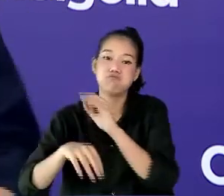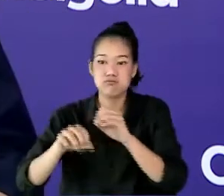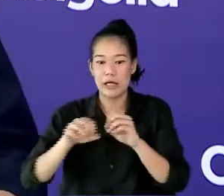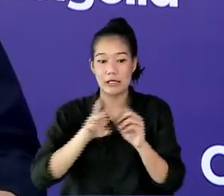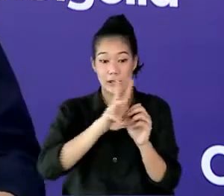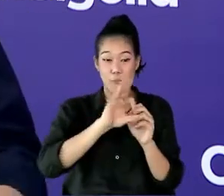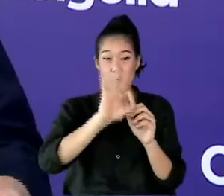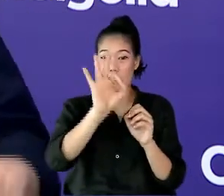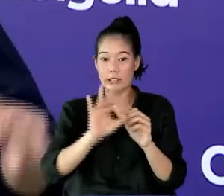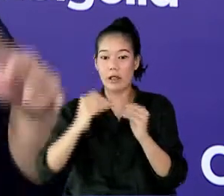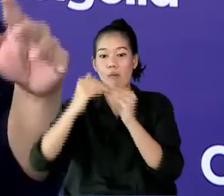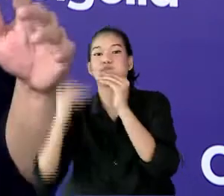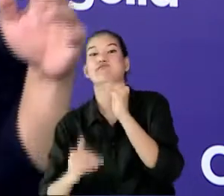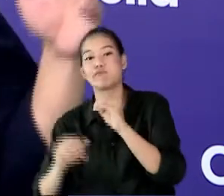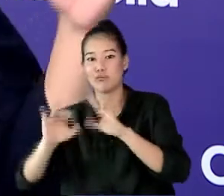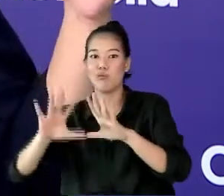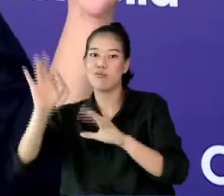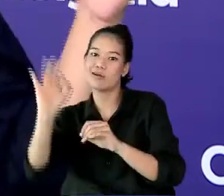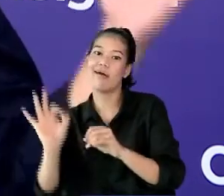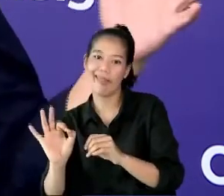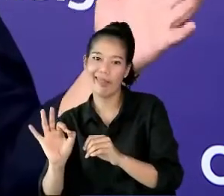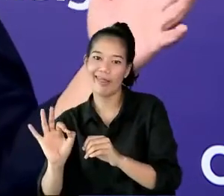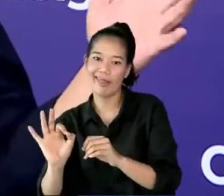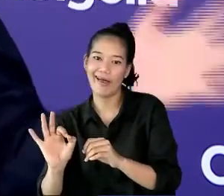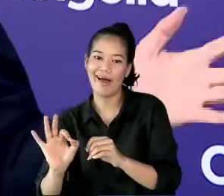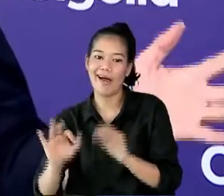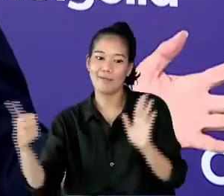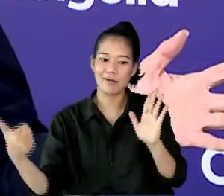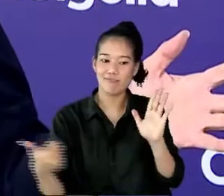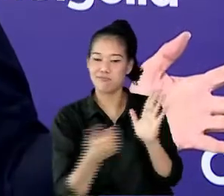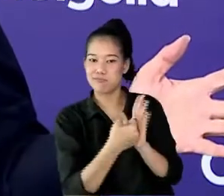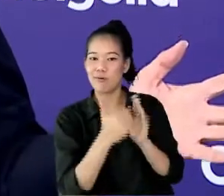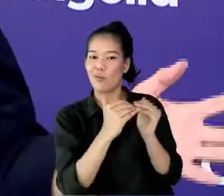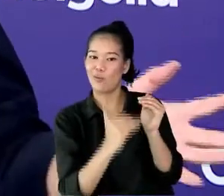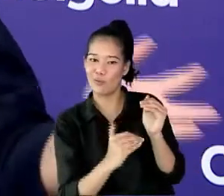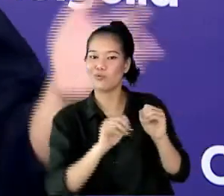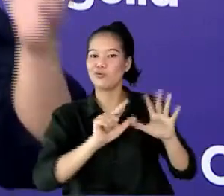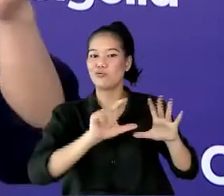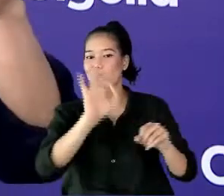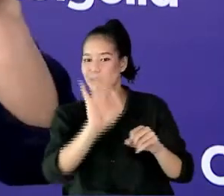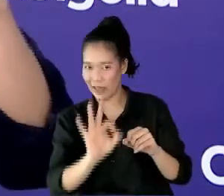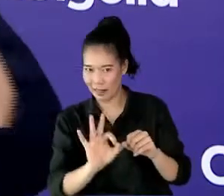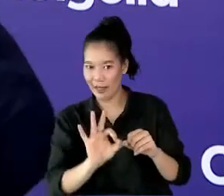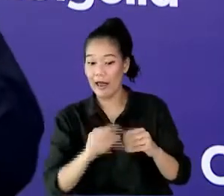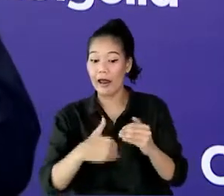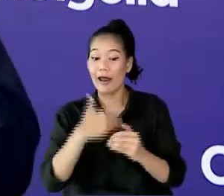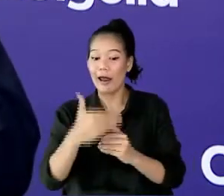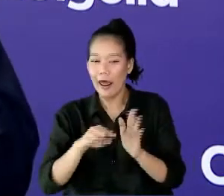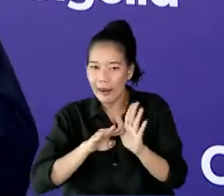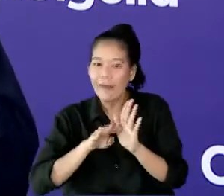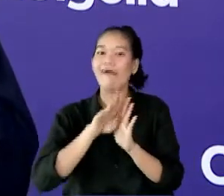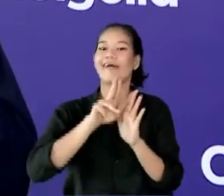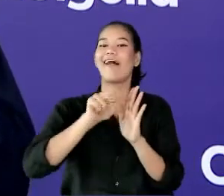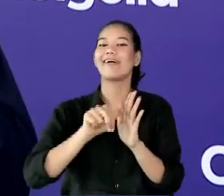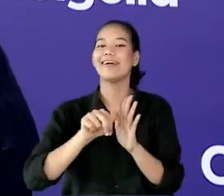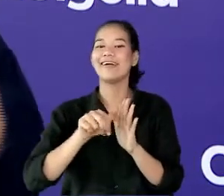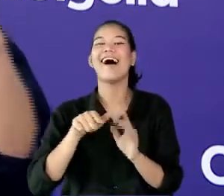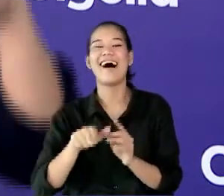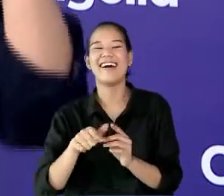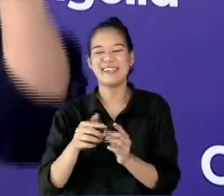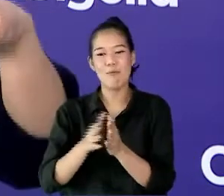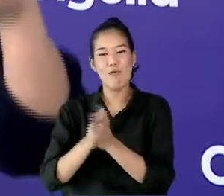dari 30%. Akhirnya tingkat kepatuhannya jadi 70%. Nanti naik lagi dan seterusnya. Jadi